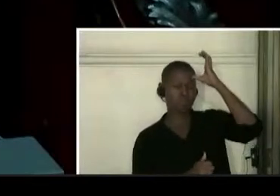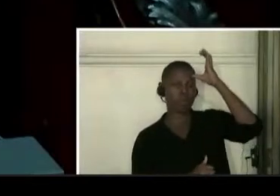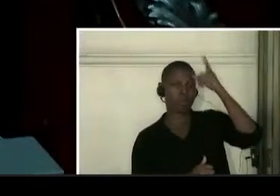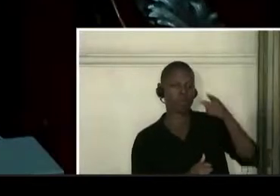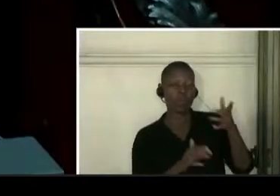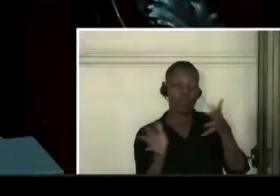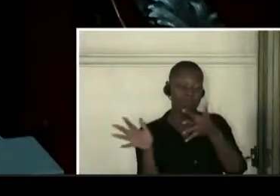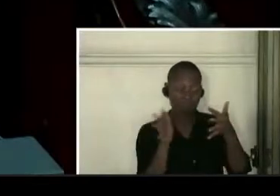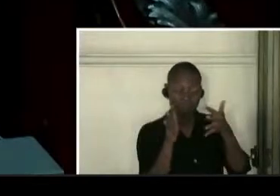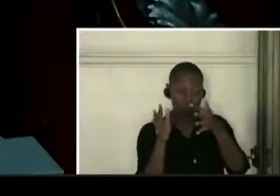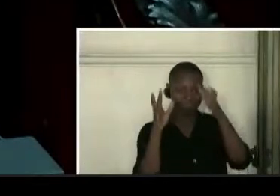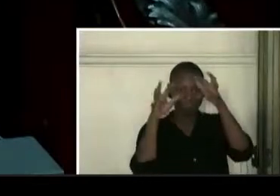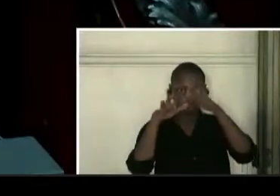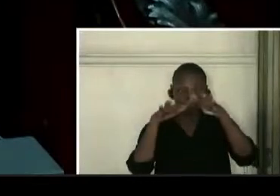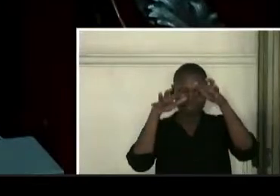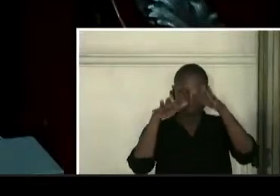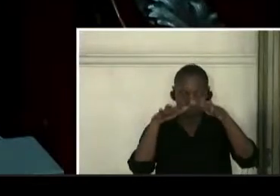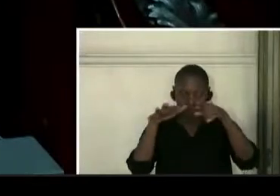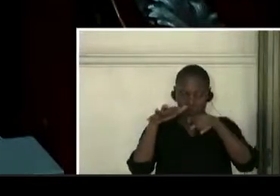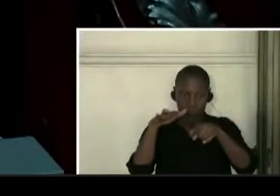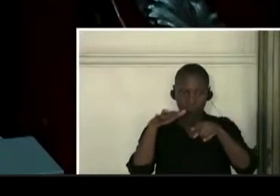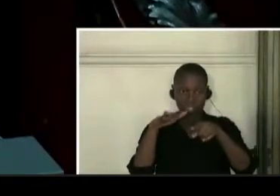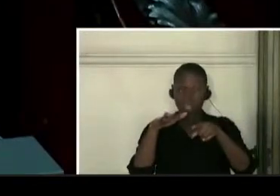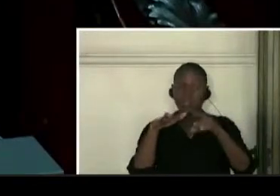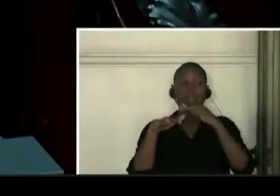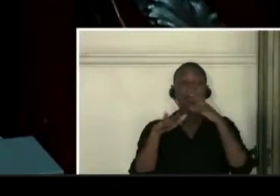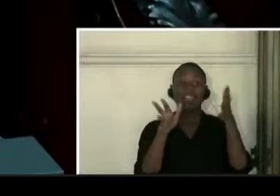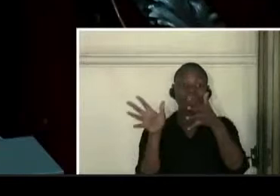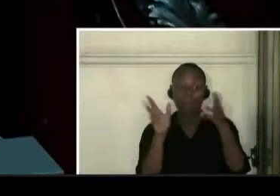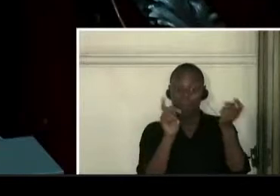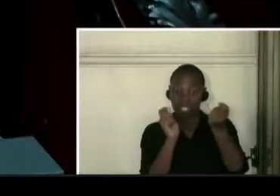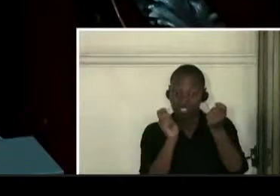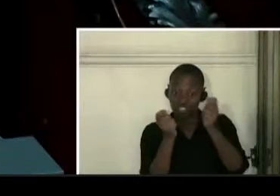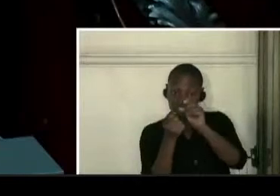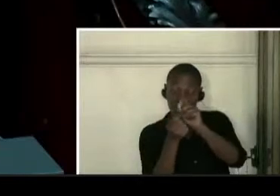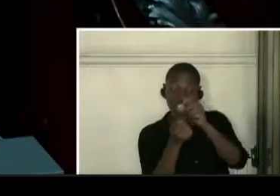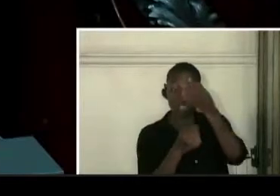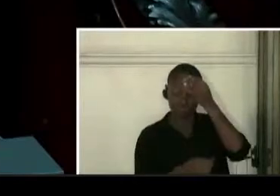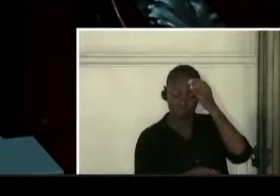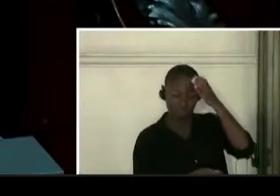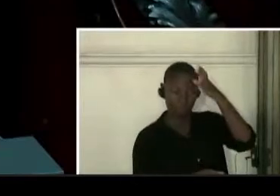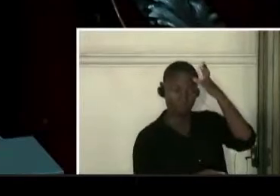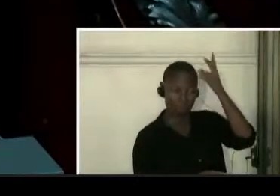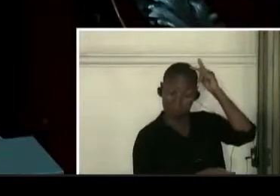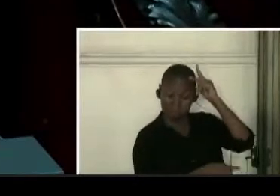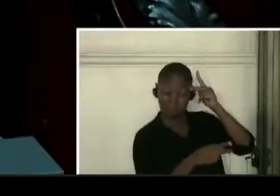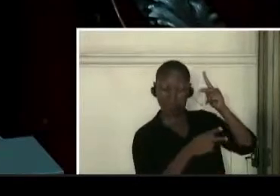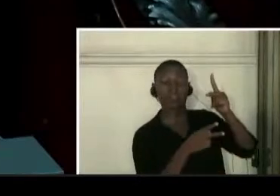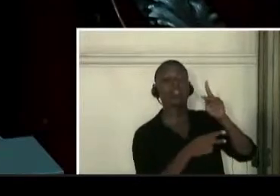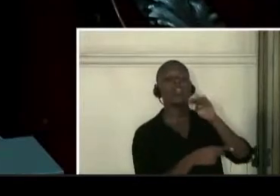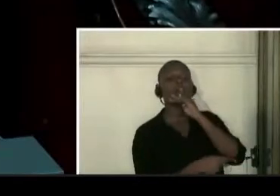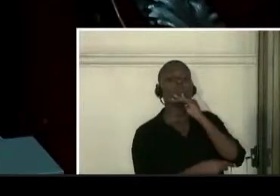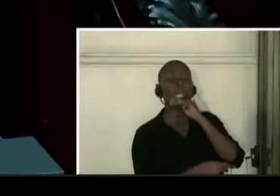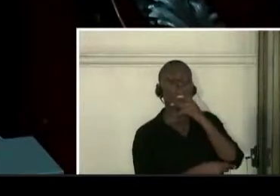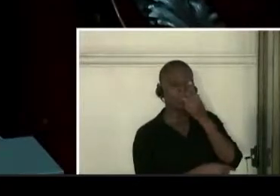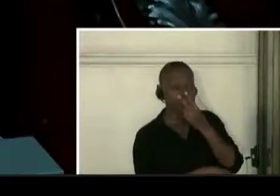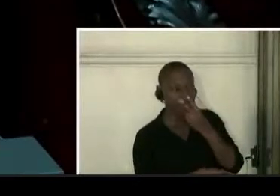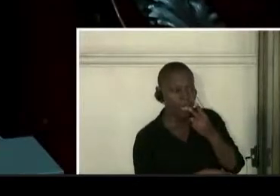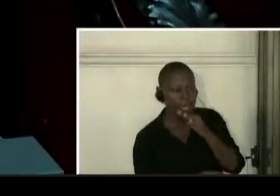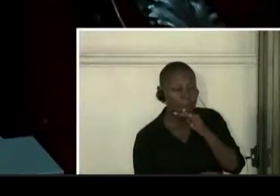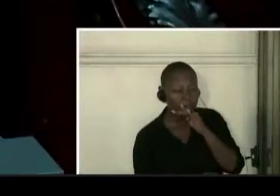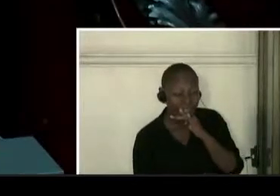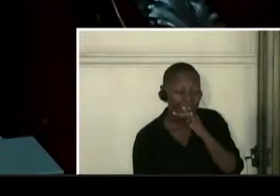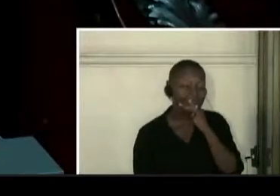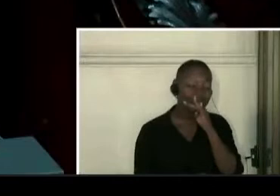isimo sezulu futhi babheke izinguquko ezenzekayo ukuze lezi ziphepho zingabi